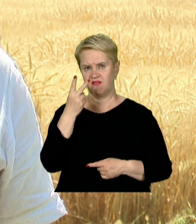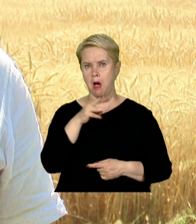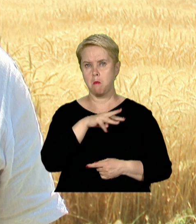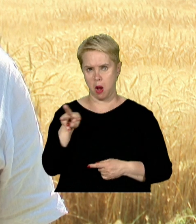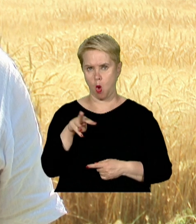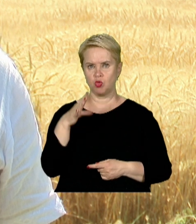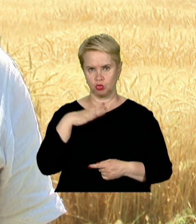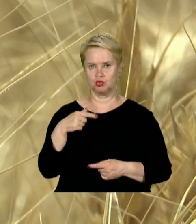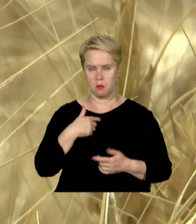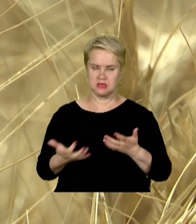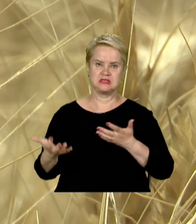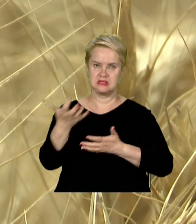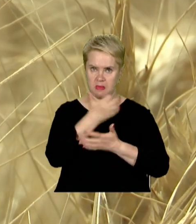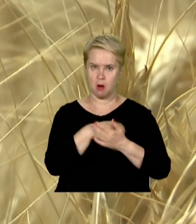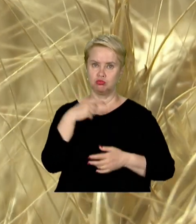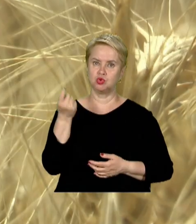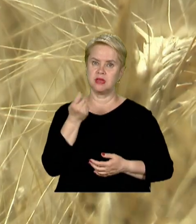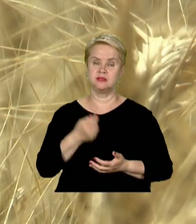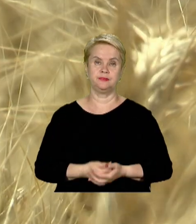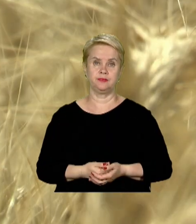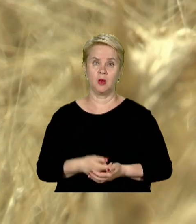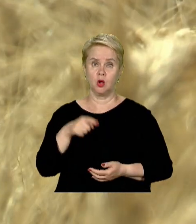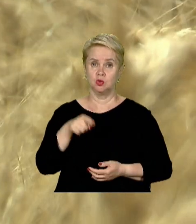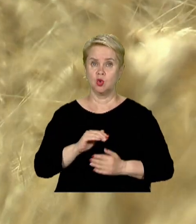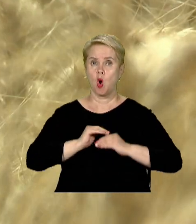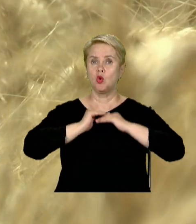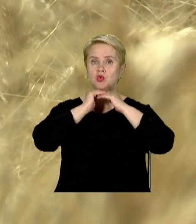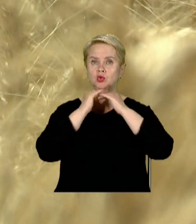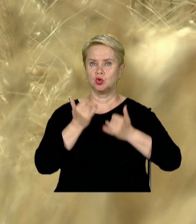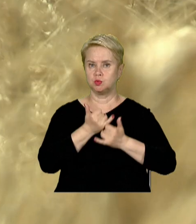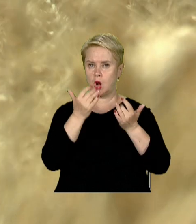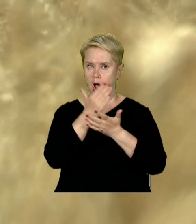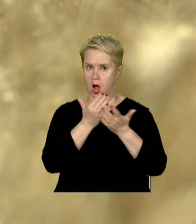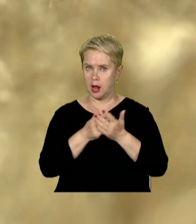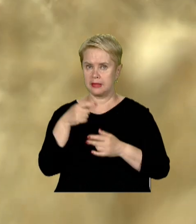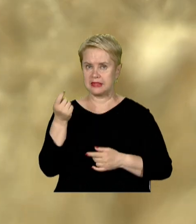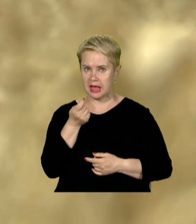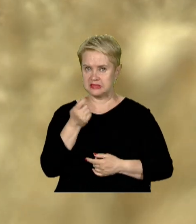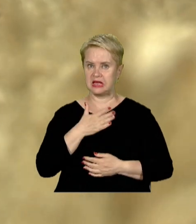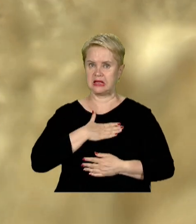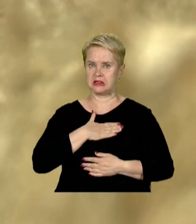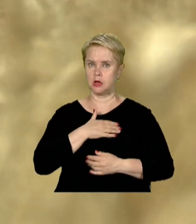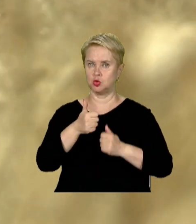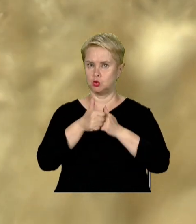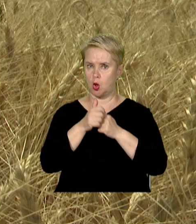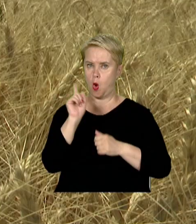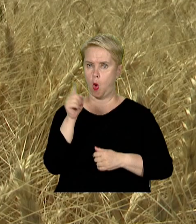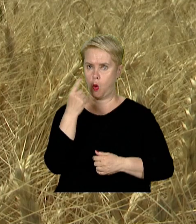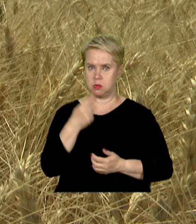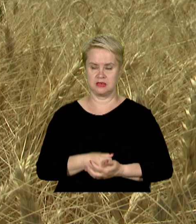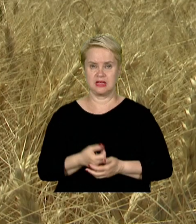можна очікувати, що ми зберемо саме пшениці. Цього вдосталь, щоб забезпечити хлібом та насінням нашу і сусідні